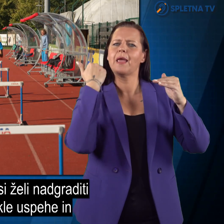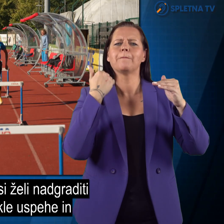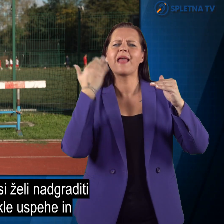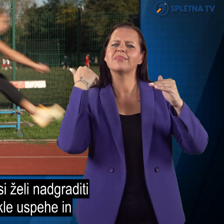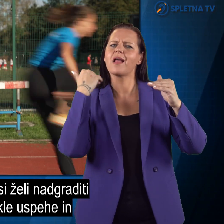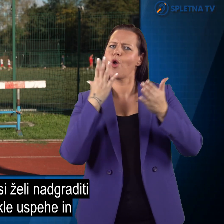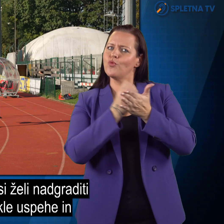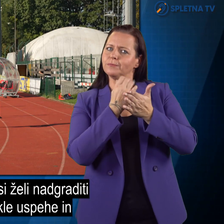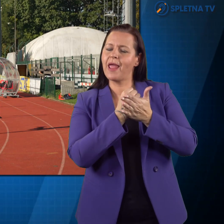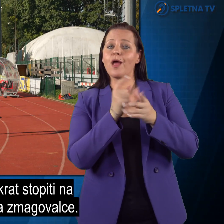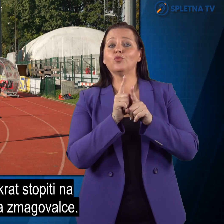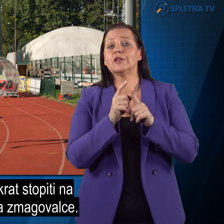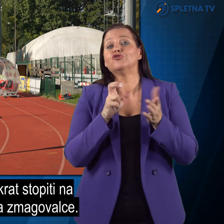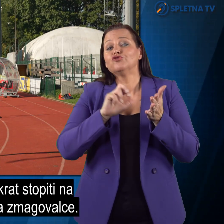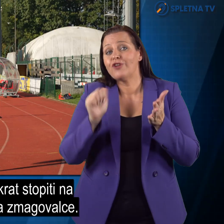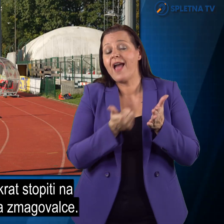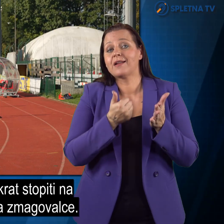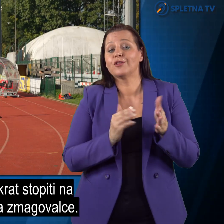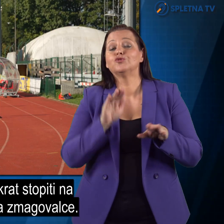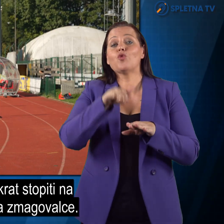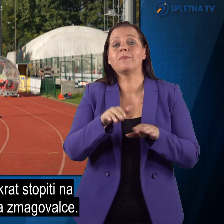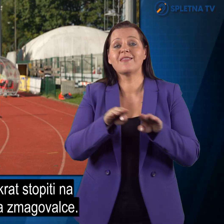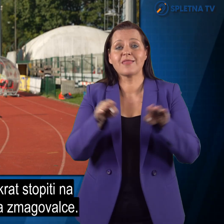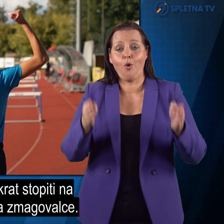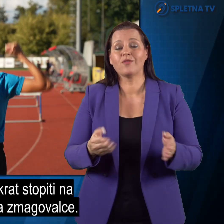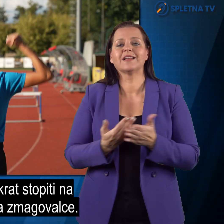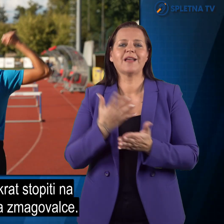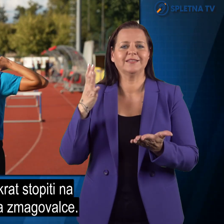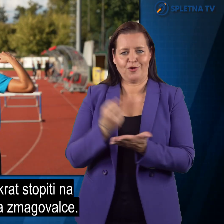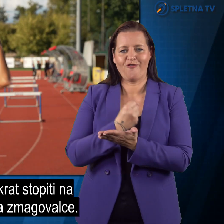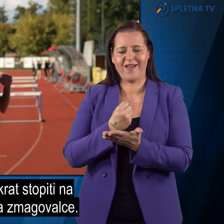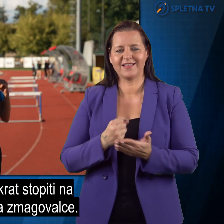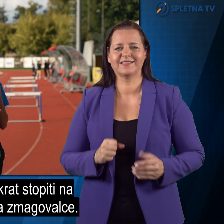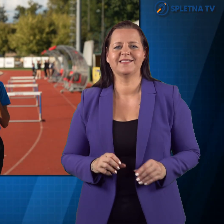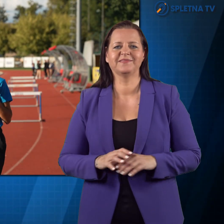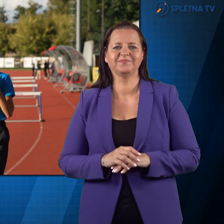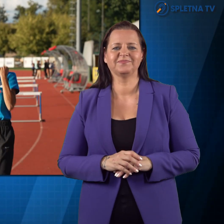pretekle uspehe in še enkrat stopiti na oder za zmagovalce.